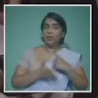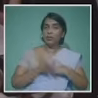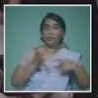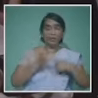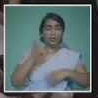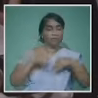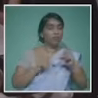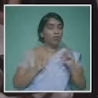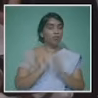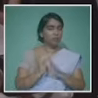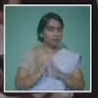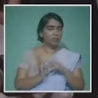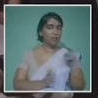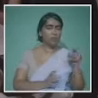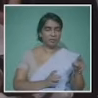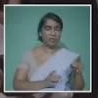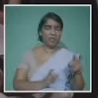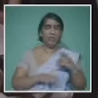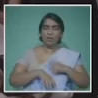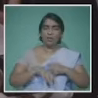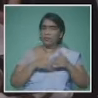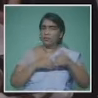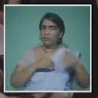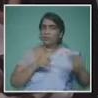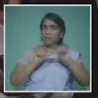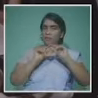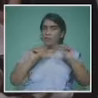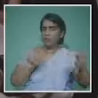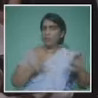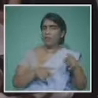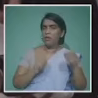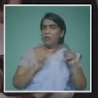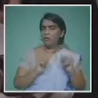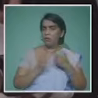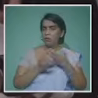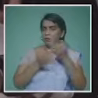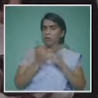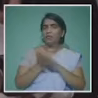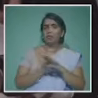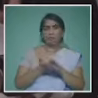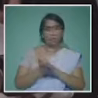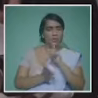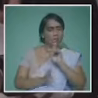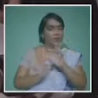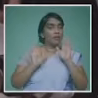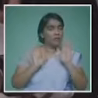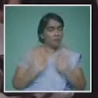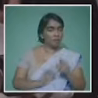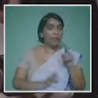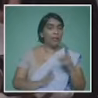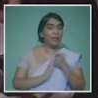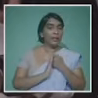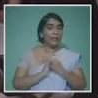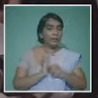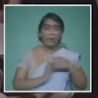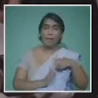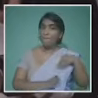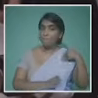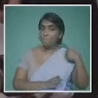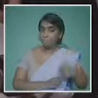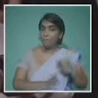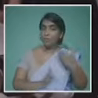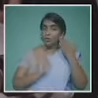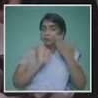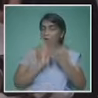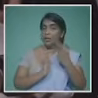කොමිෂන් සභාව තියෙන්නේ. අන්තර්කාලීන වගන්තියන එක මොනවට පැහැදිලි වෙනවා. හැබැයි නීතිපතිතුමාට මේක යොමු